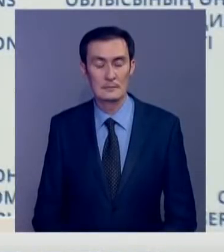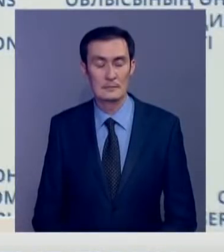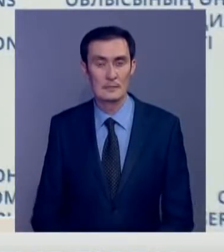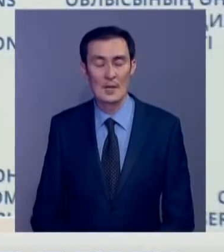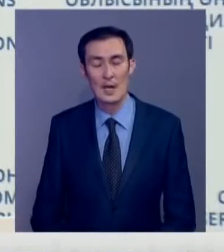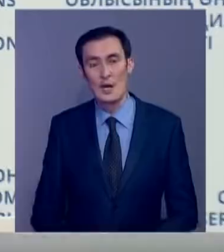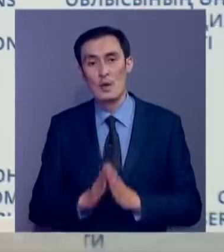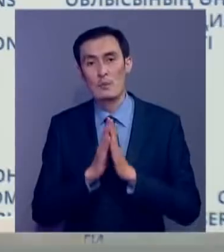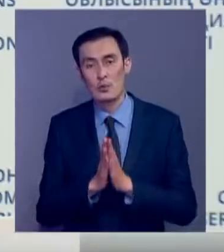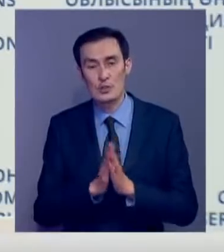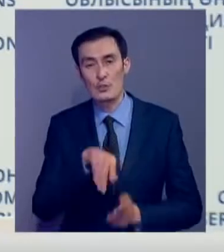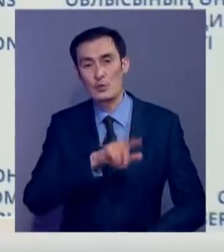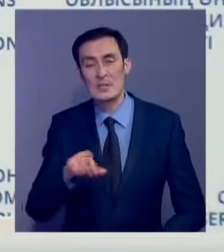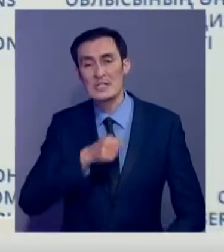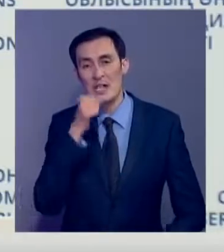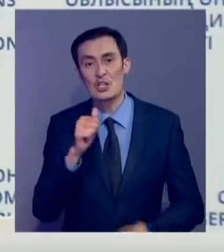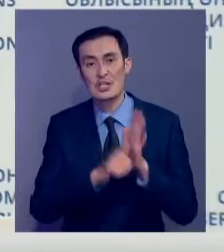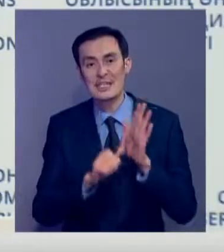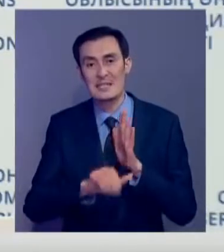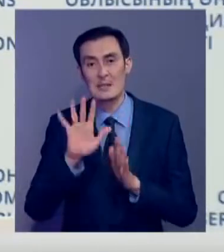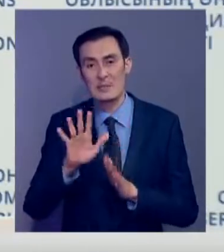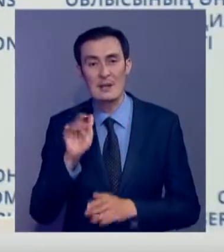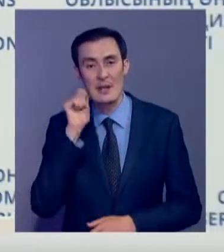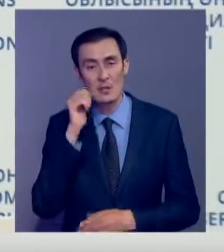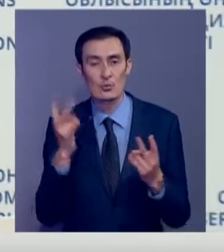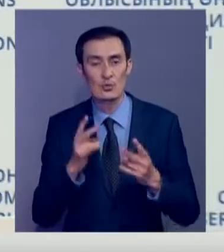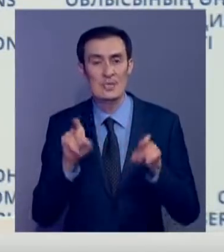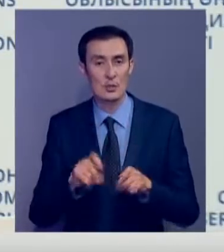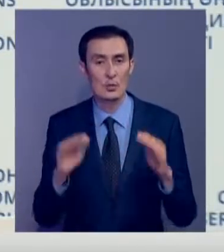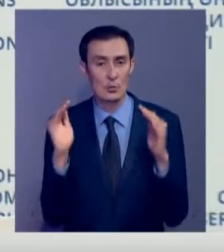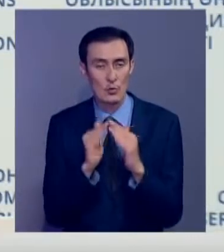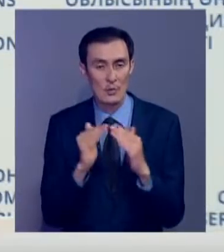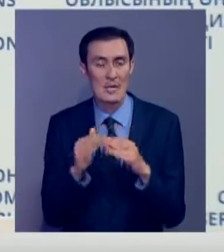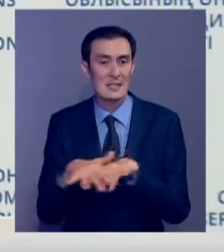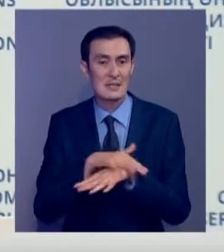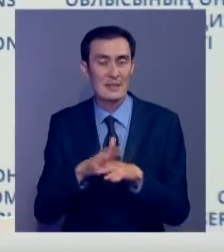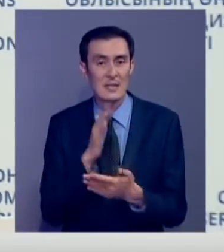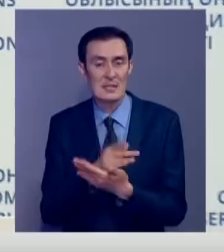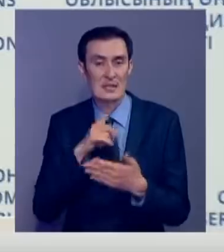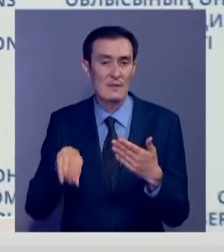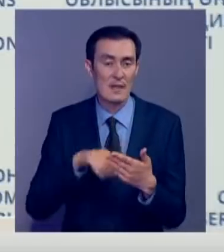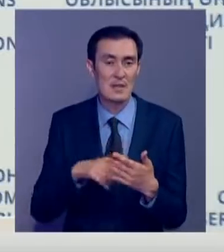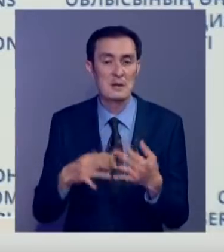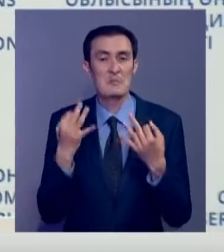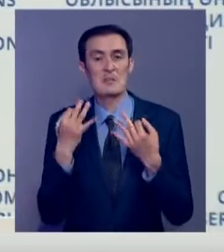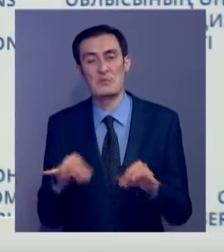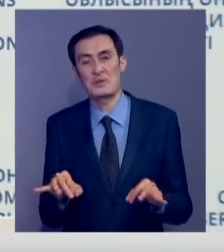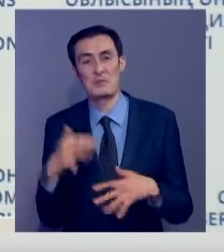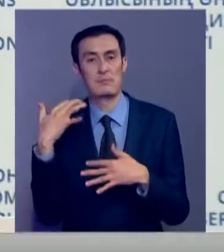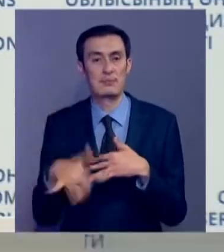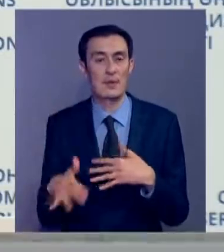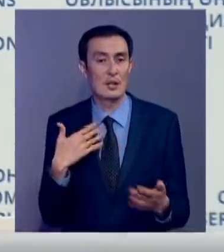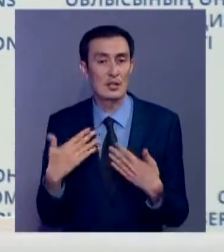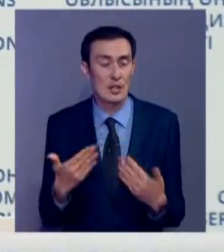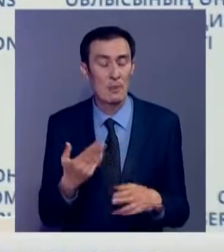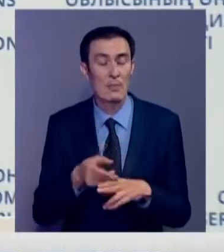Просим жителей старше 65 лет находиться дома в изоляции. Среди населения наблюдается недоверие и беспечное отношение к эпидемии.